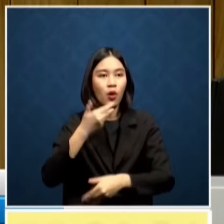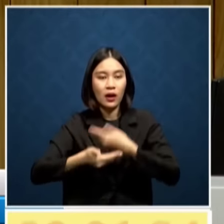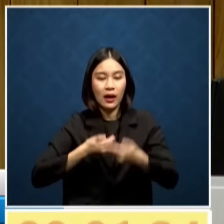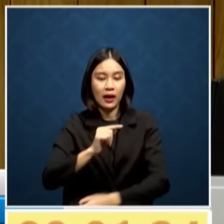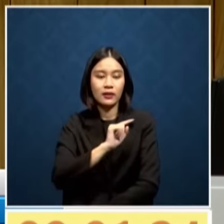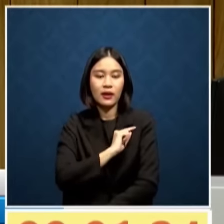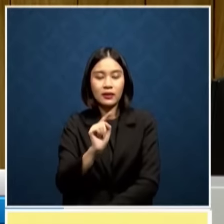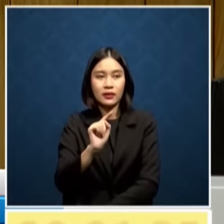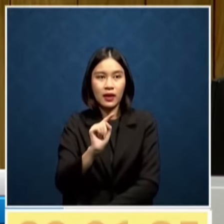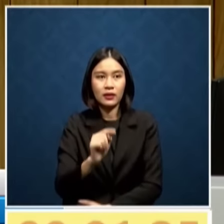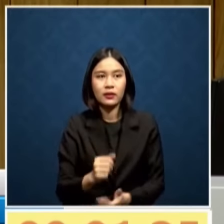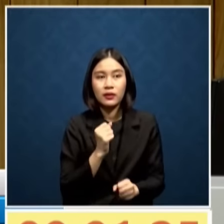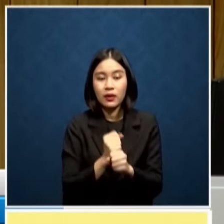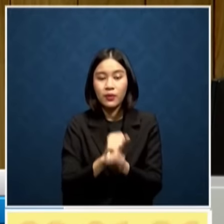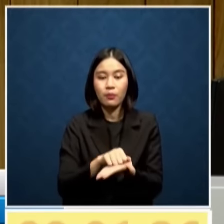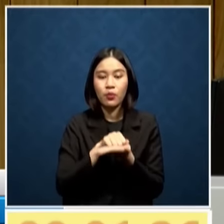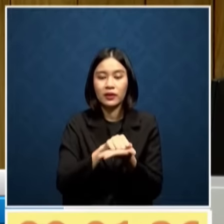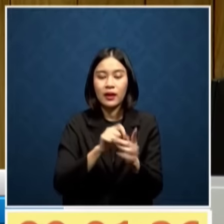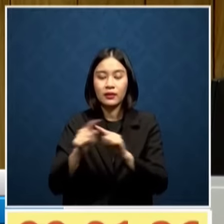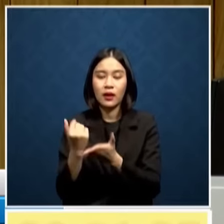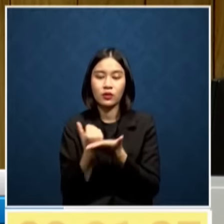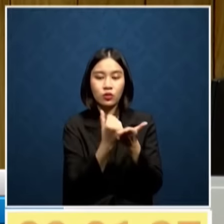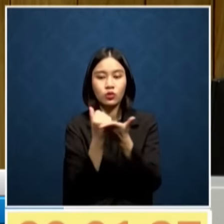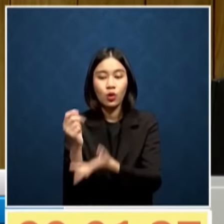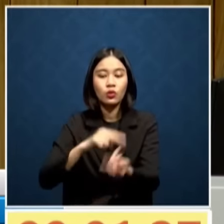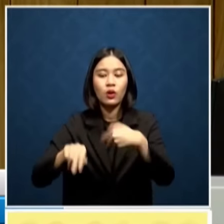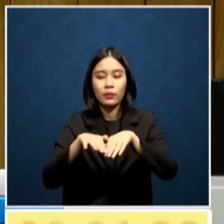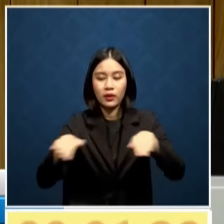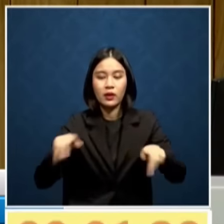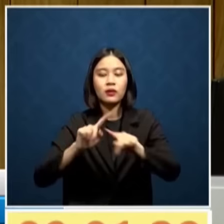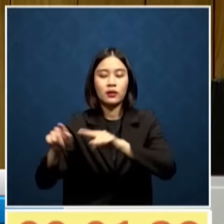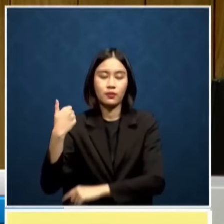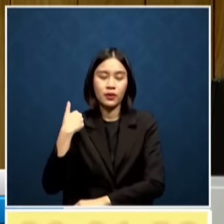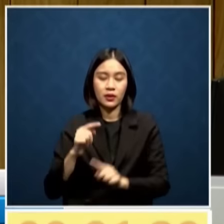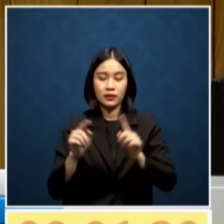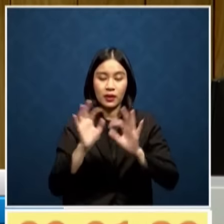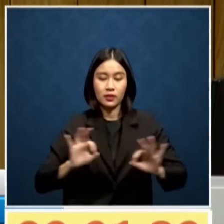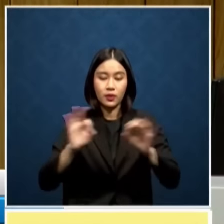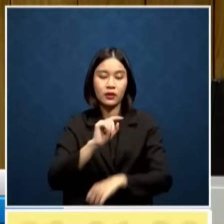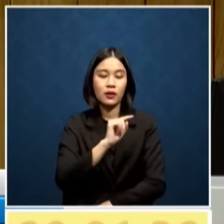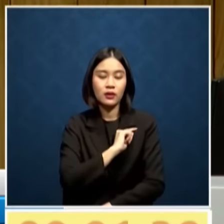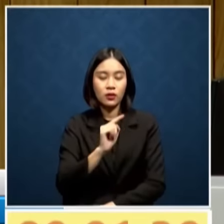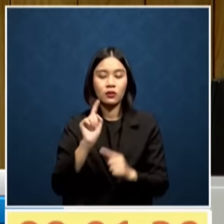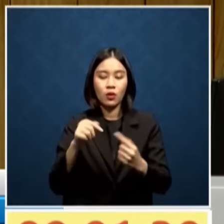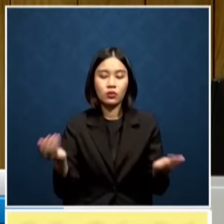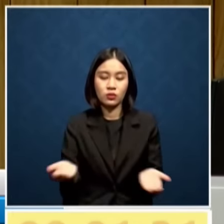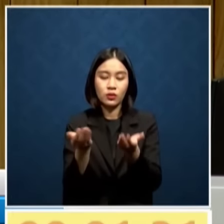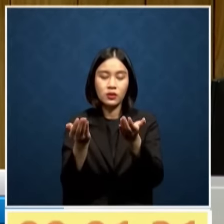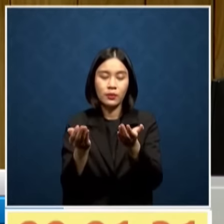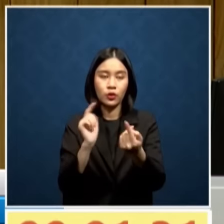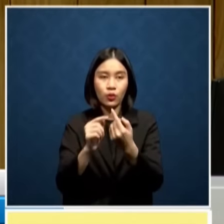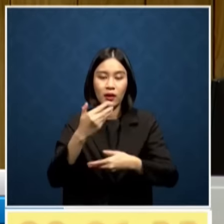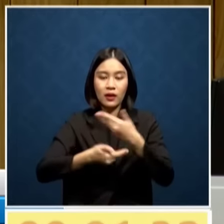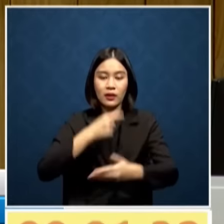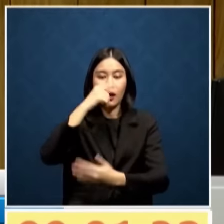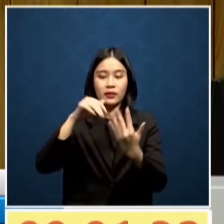ามีหน้าที่ฟาซิลิเตทนะครับเราไม่หน้าที่เรามีการคุมไหมเรามีการคุมแต่เรามีหน้าที่ที่จะต้องส่งเสริมให้การค้